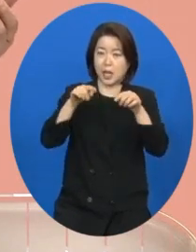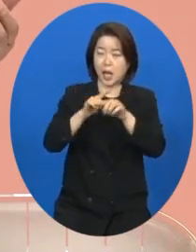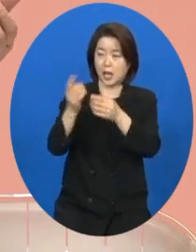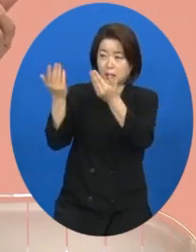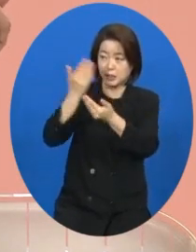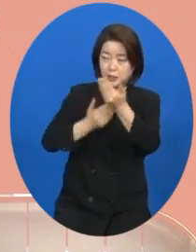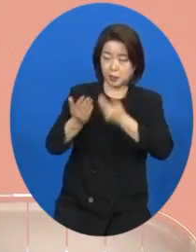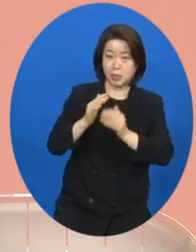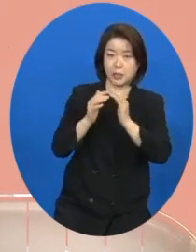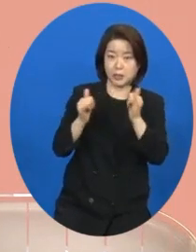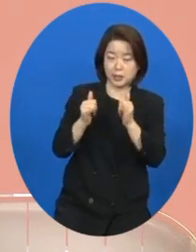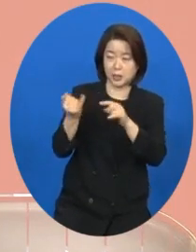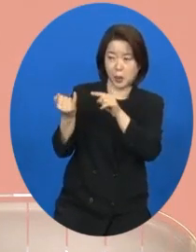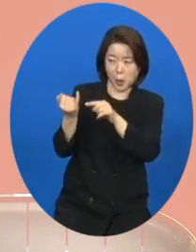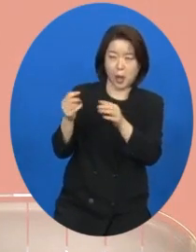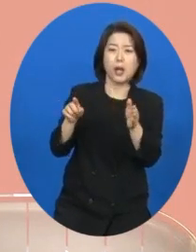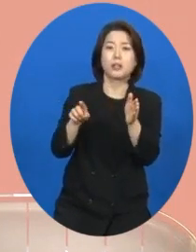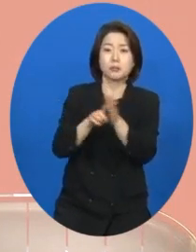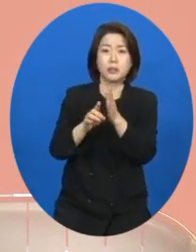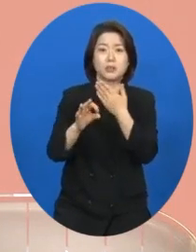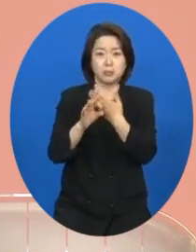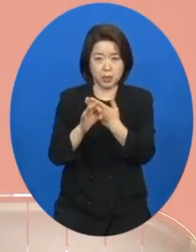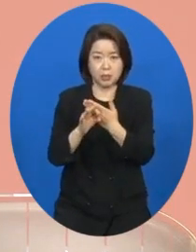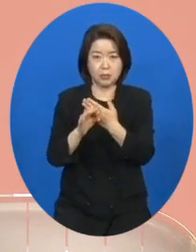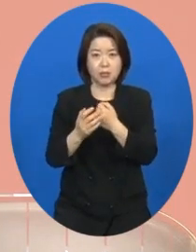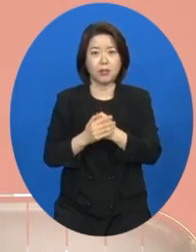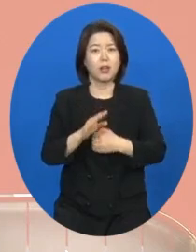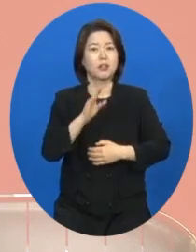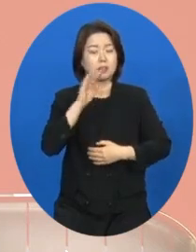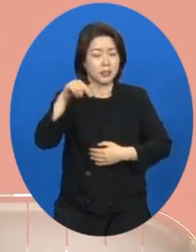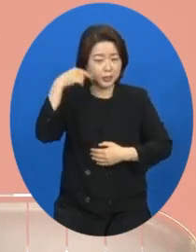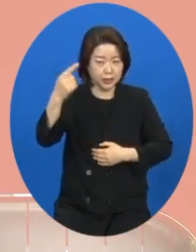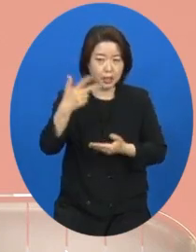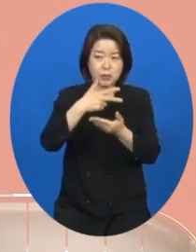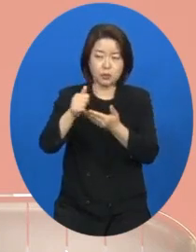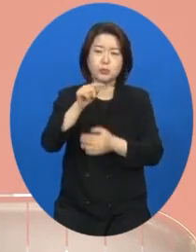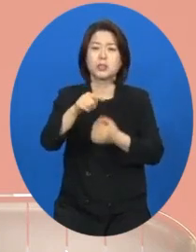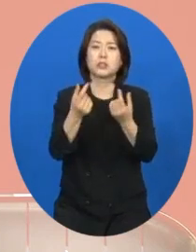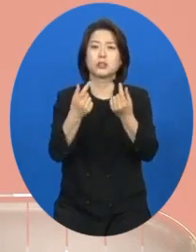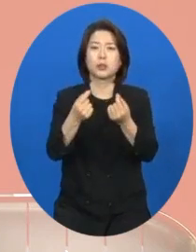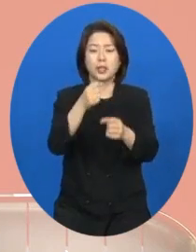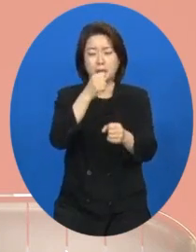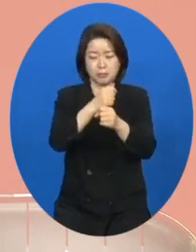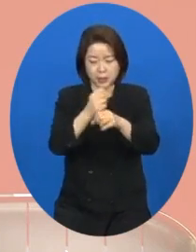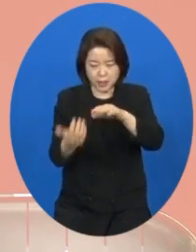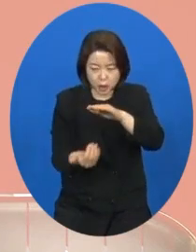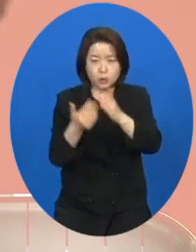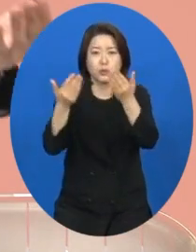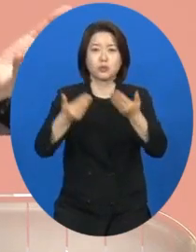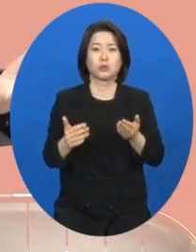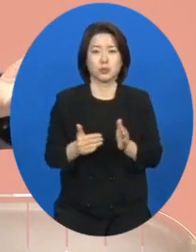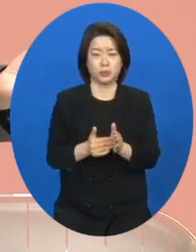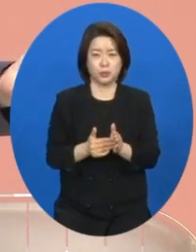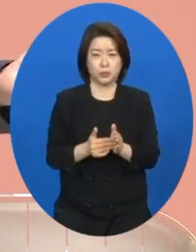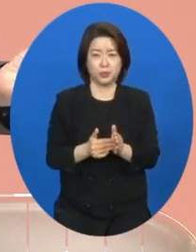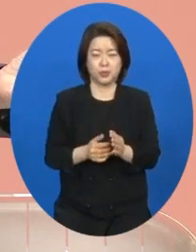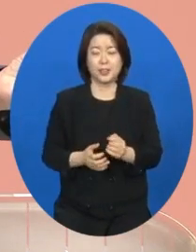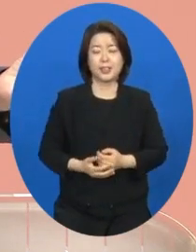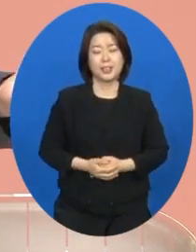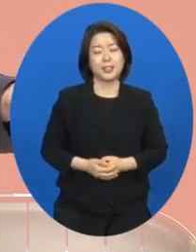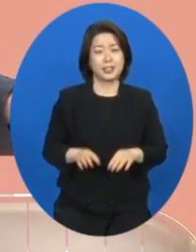이어받을 자라고 진짜 믿으면, 그러면 주님이 그렇게 하게 해주신다는 거예요. 이제